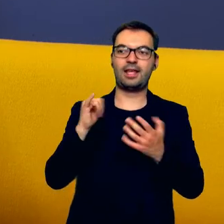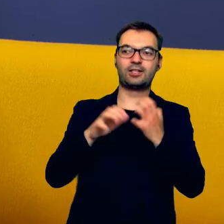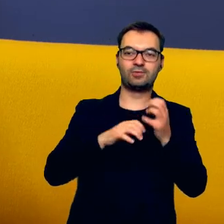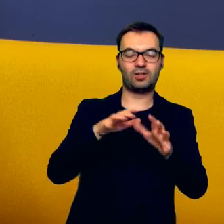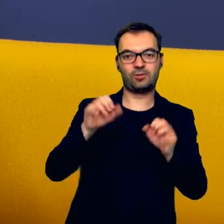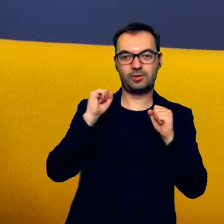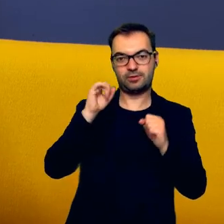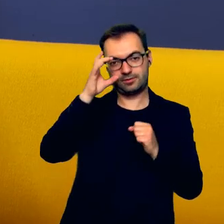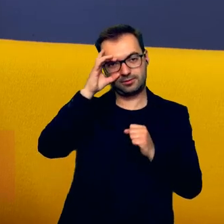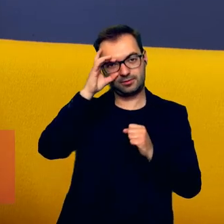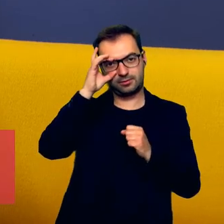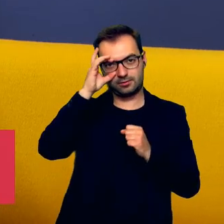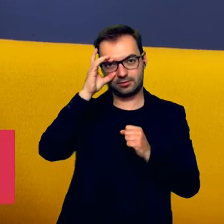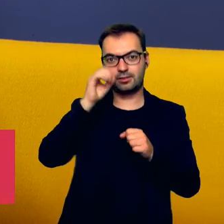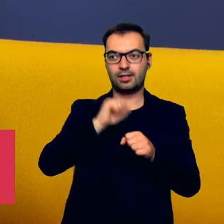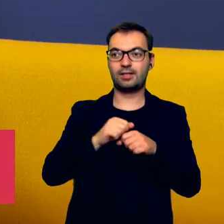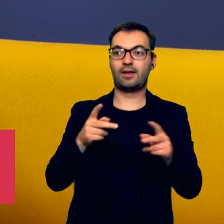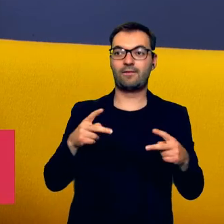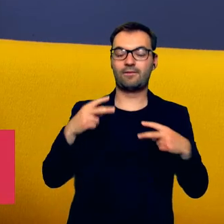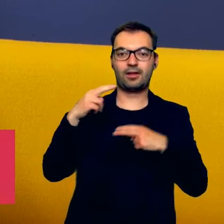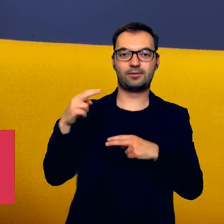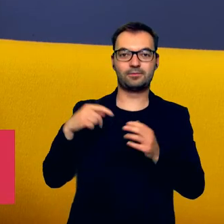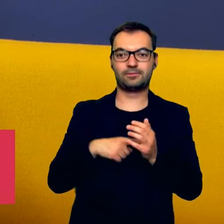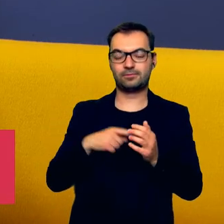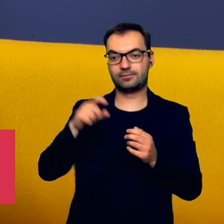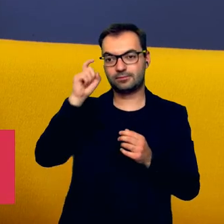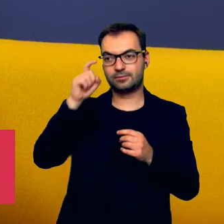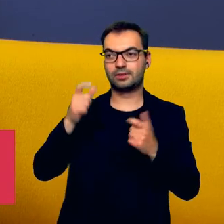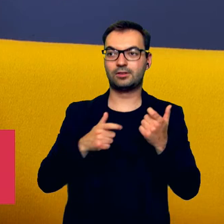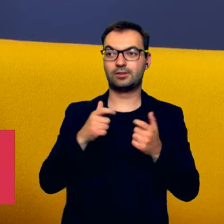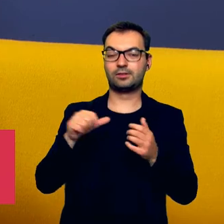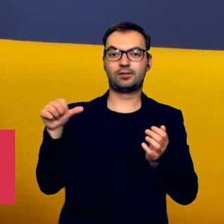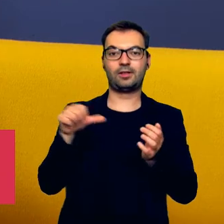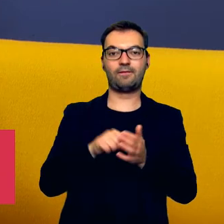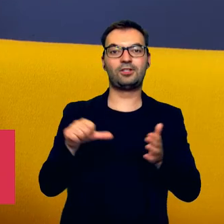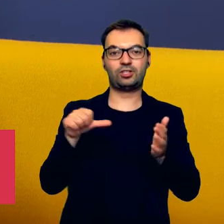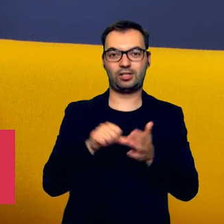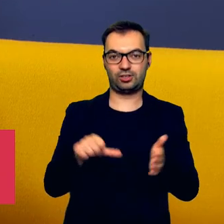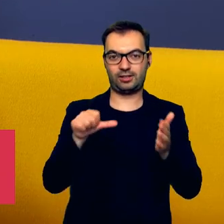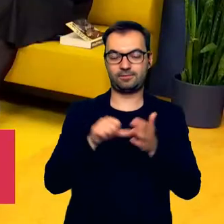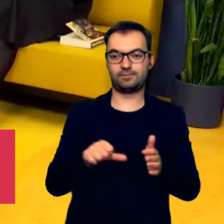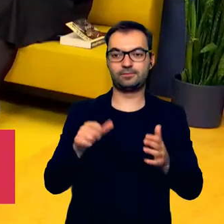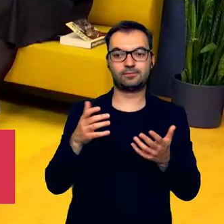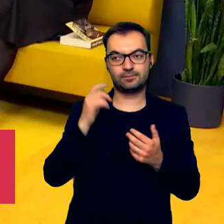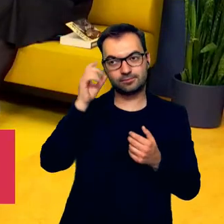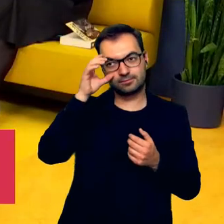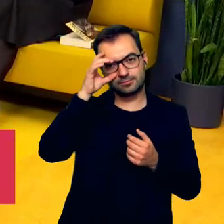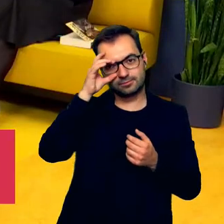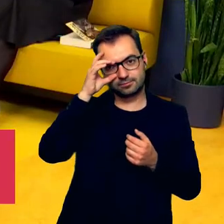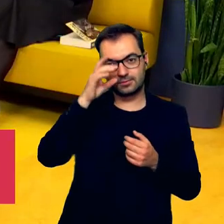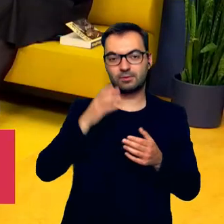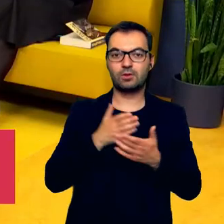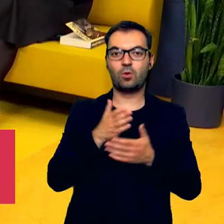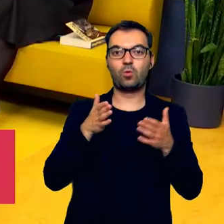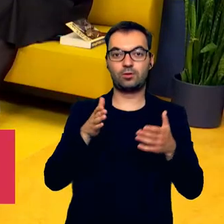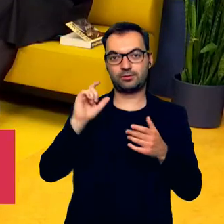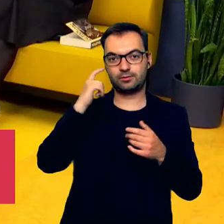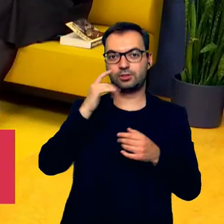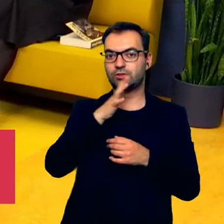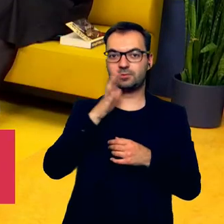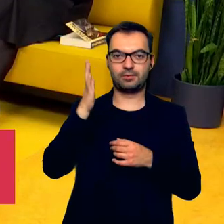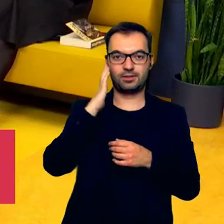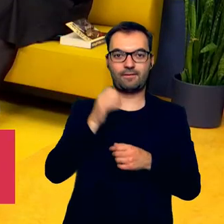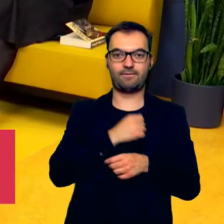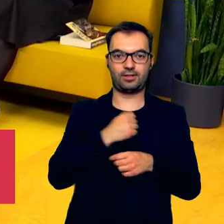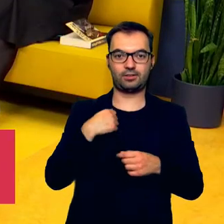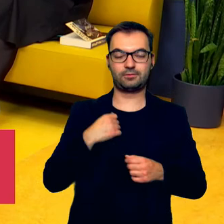świata. I na przykład taka jest scena, jak ci Niemcy urządzają sobie wycieczkę poprzez ulice zamieszkałe głównie przez Żydów